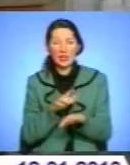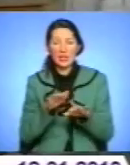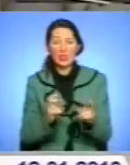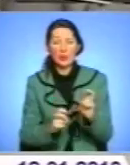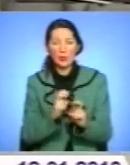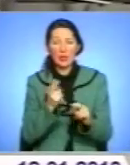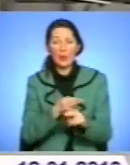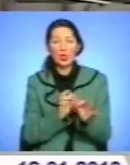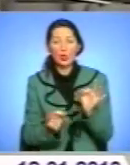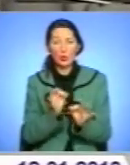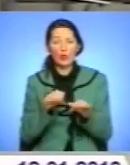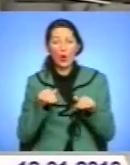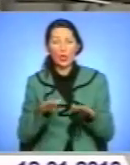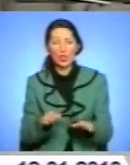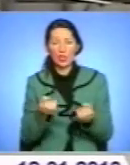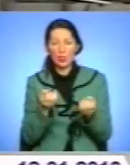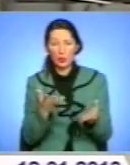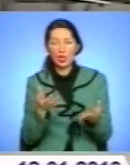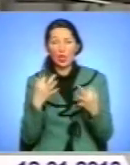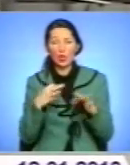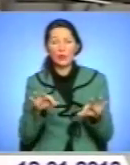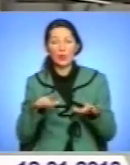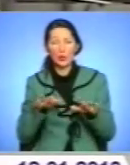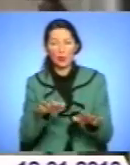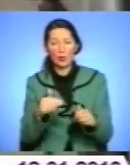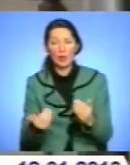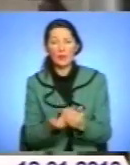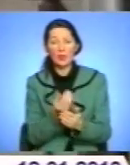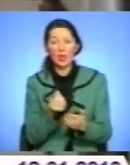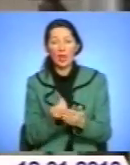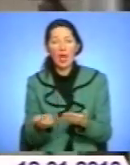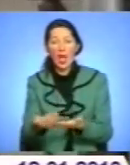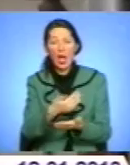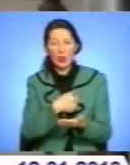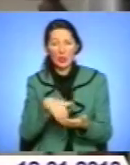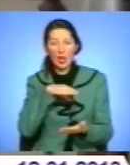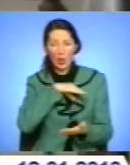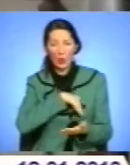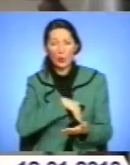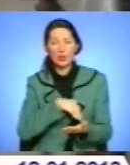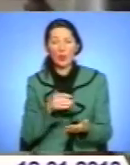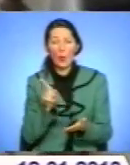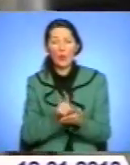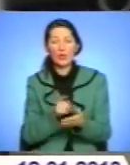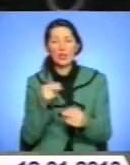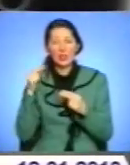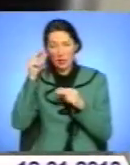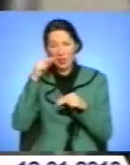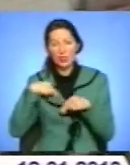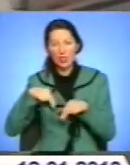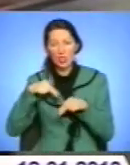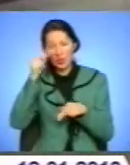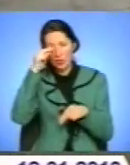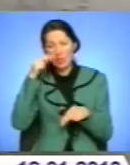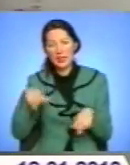спростити дозвільні процедури. А новоутворене Міністерство доходів та зборів повинне навчитися співпрацювати з підприємцями. Перелік